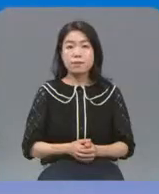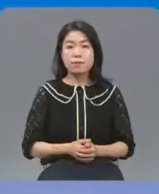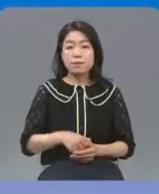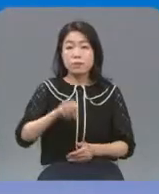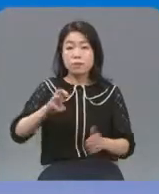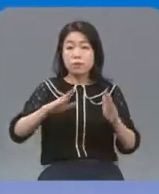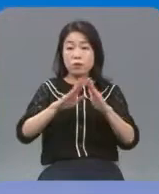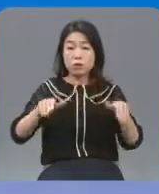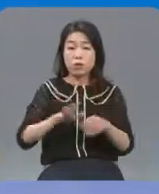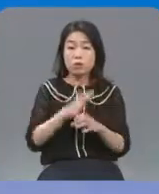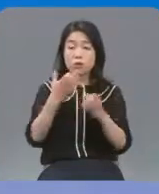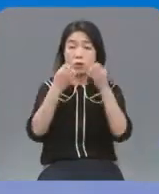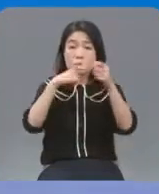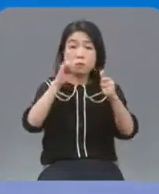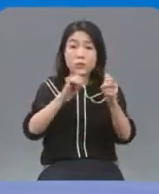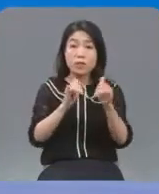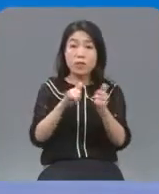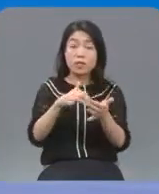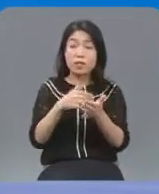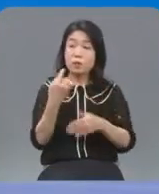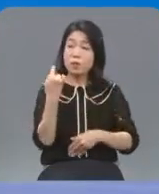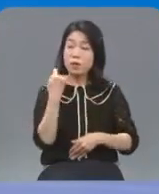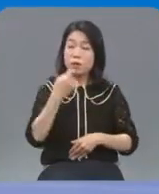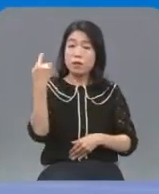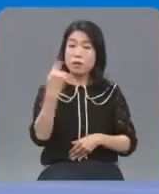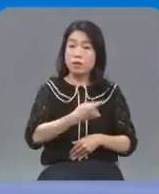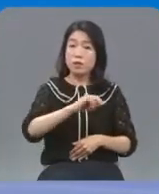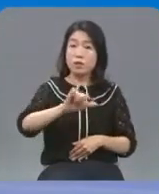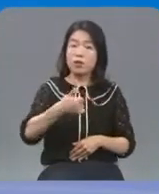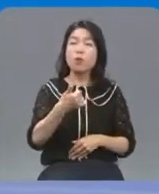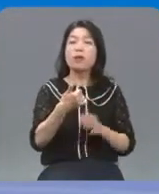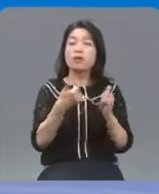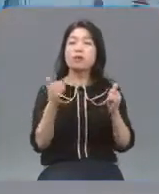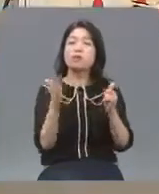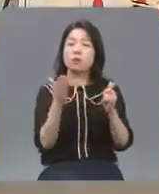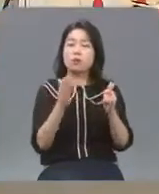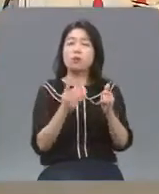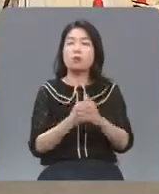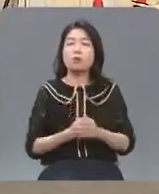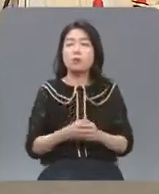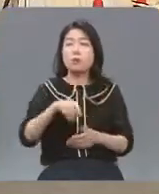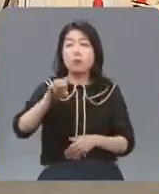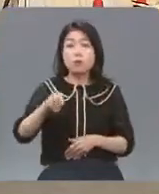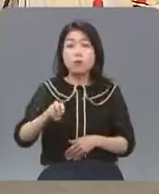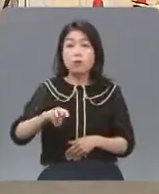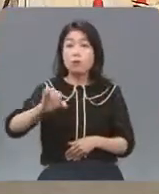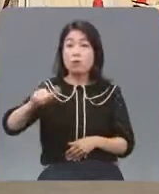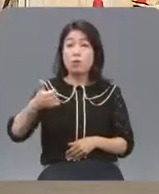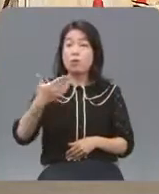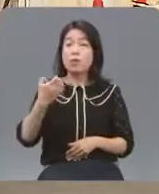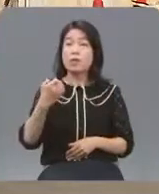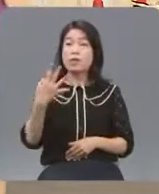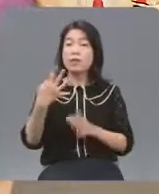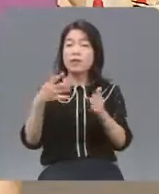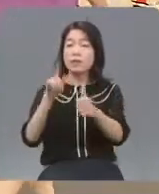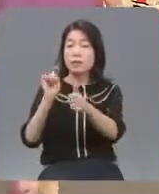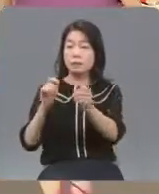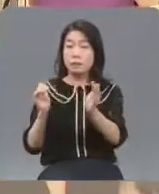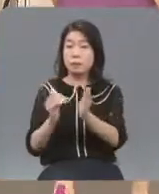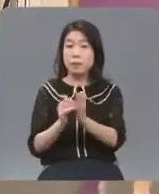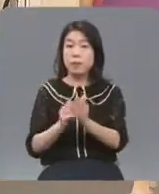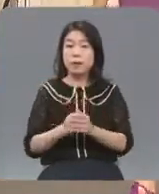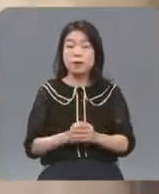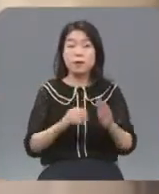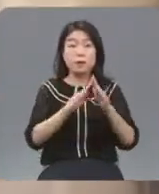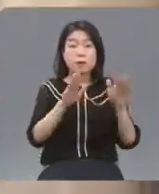광주와 전남의 코럴 알고 신기 확진 자가 어제 1500여 명에 나왔습니다 관계에서는 5배 가운 4면이 확진 판정을